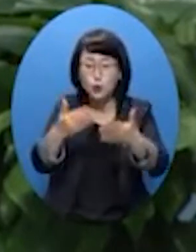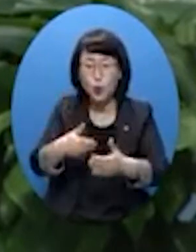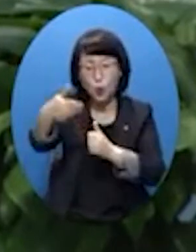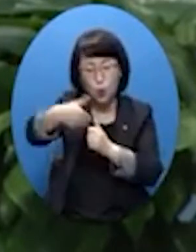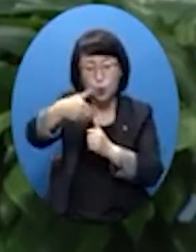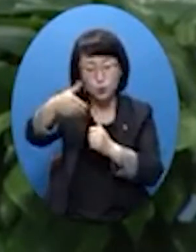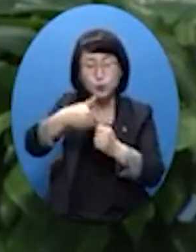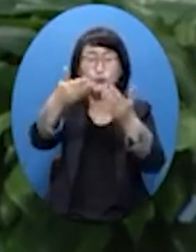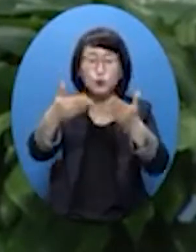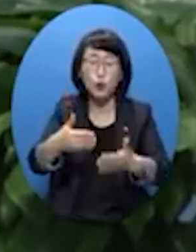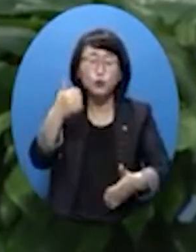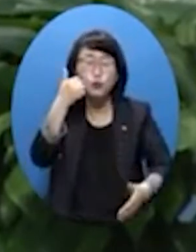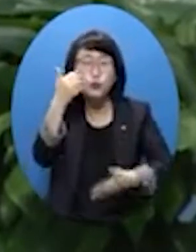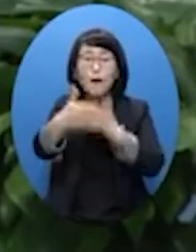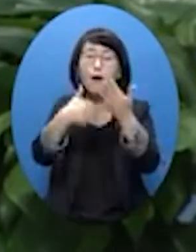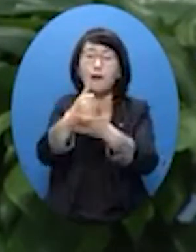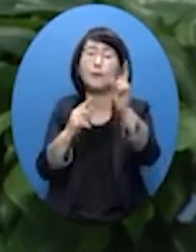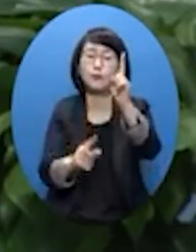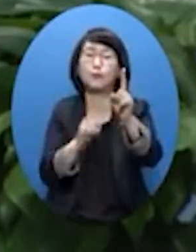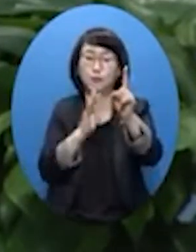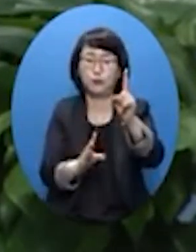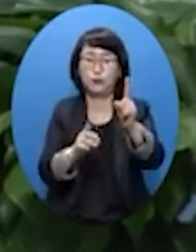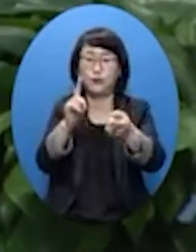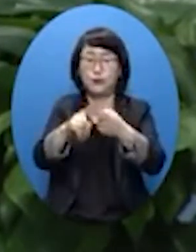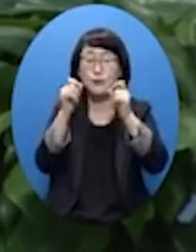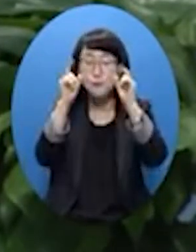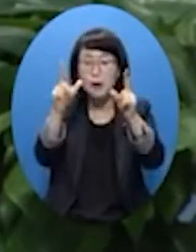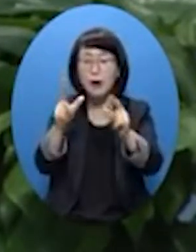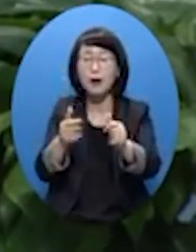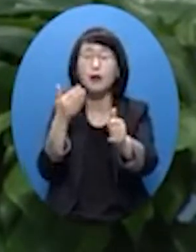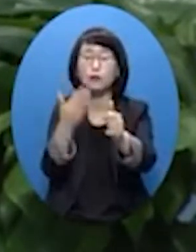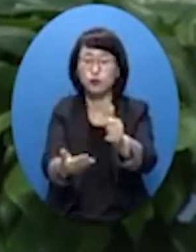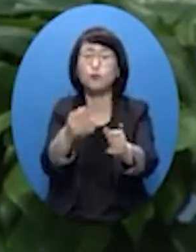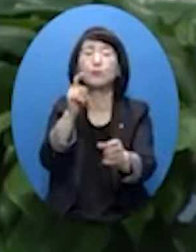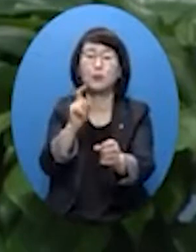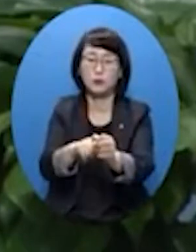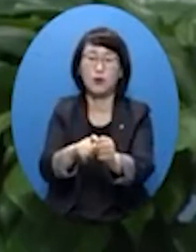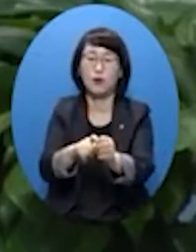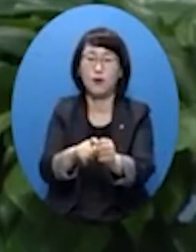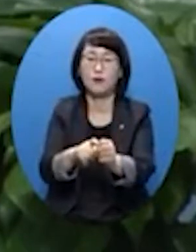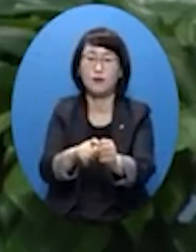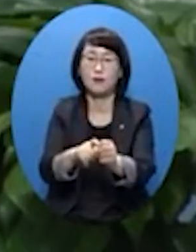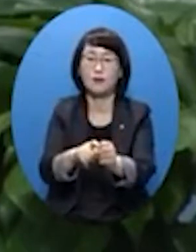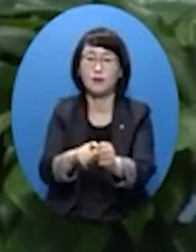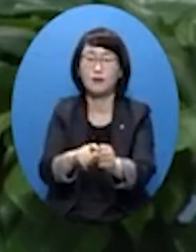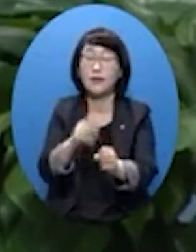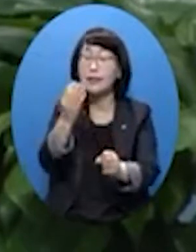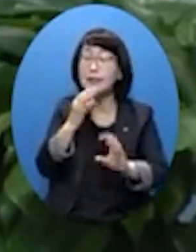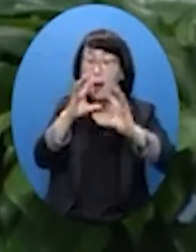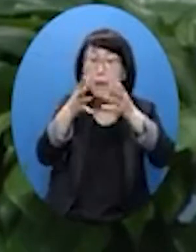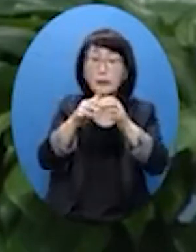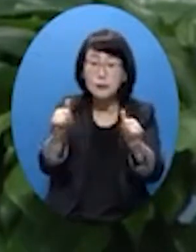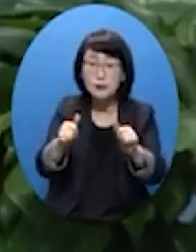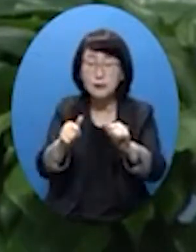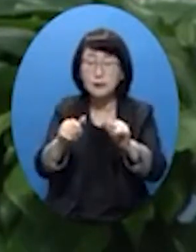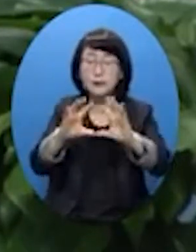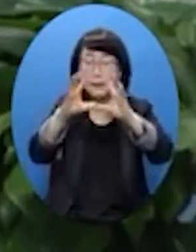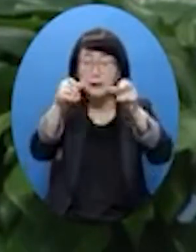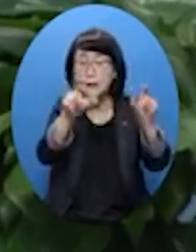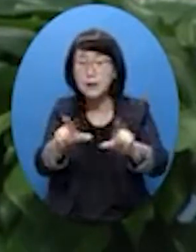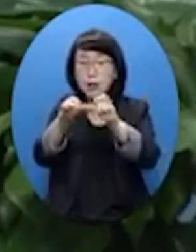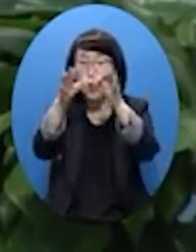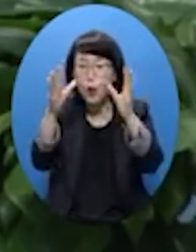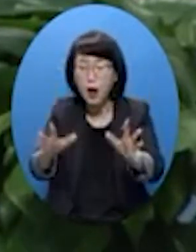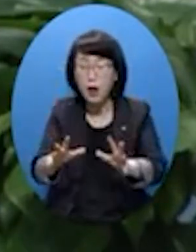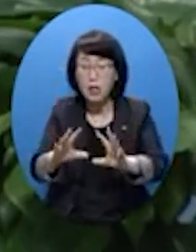신분이 하남 뿐이란 것을 저에게 발명이 위함인 것이었습니다 그래서 이 사람이 쓴 이상 사람 동안 스타일